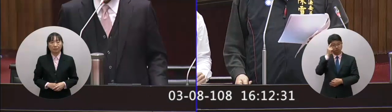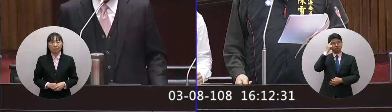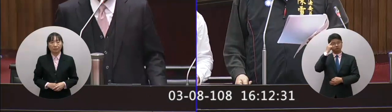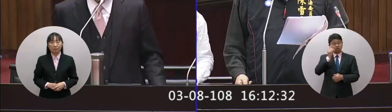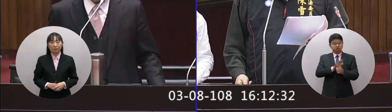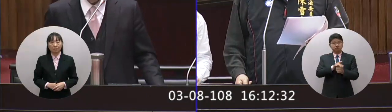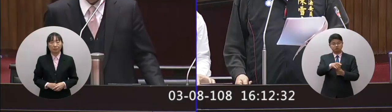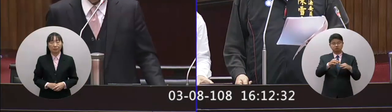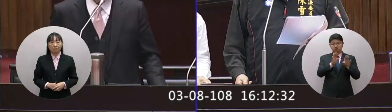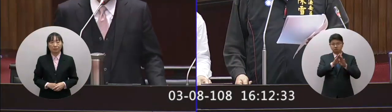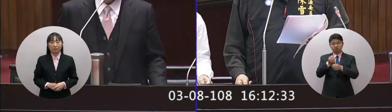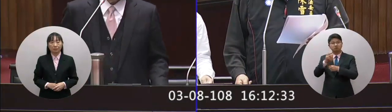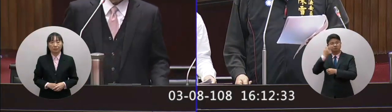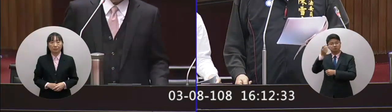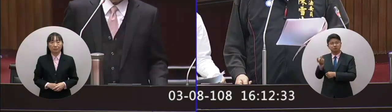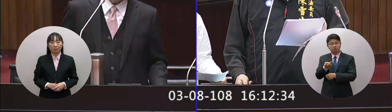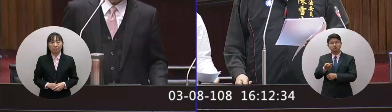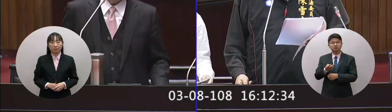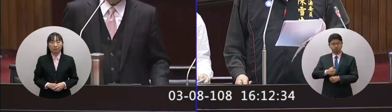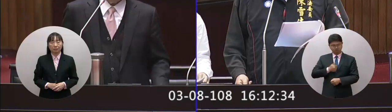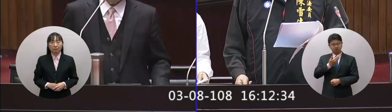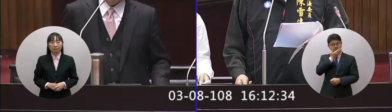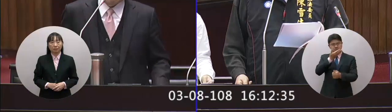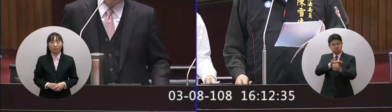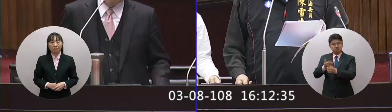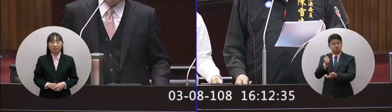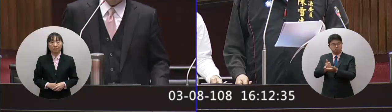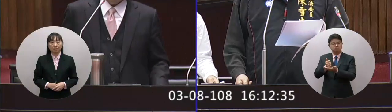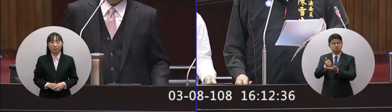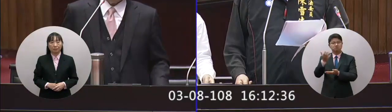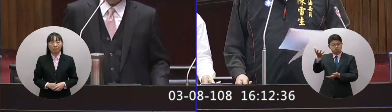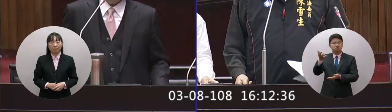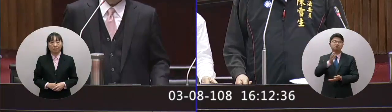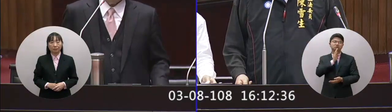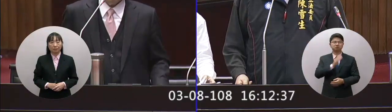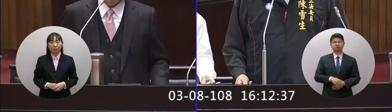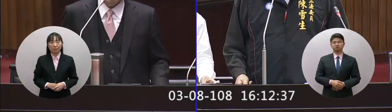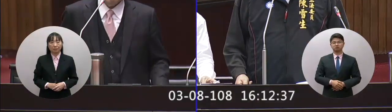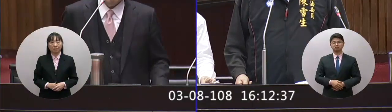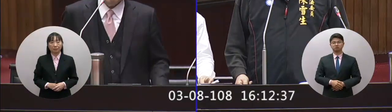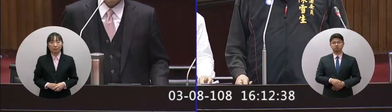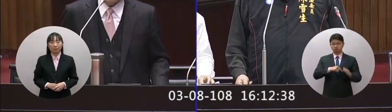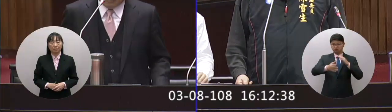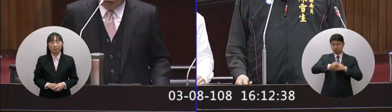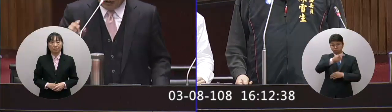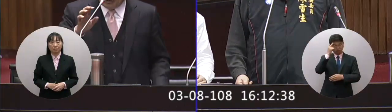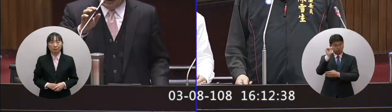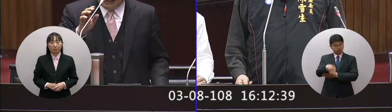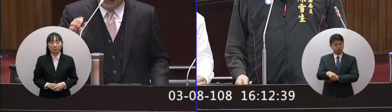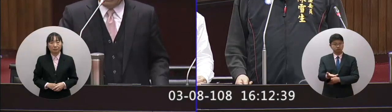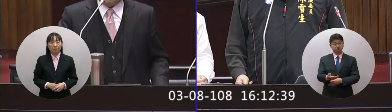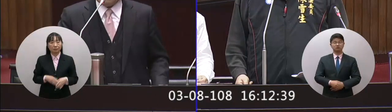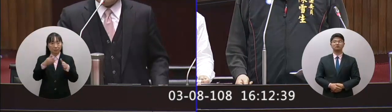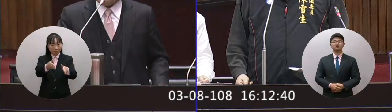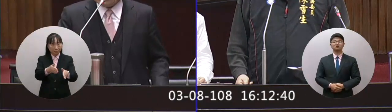马祖两地而言会是利多，利多于弊，院长是不是赞同？ 对